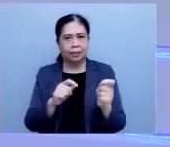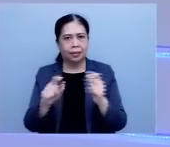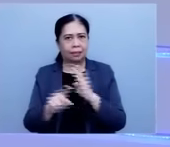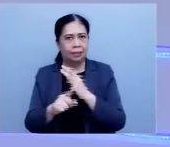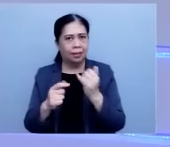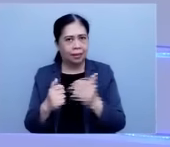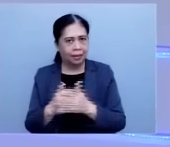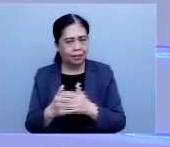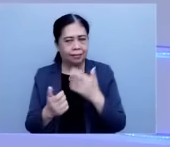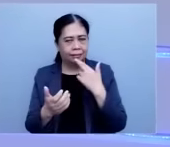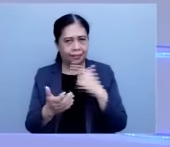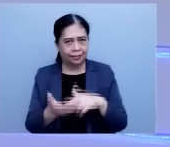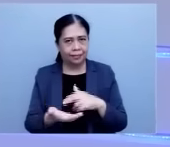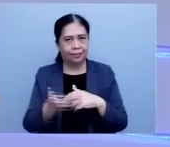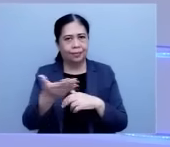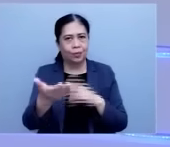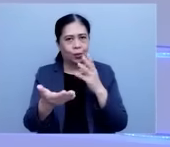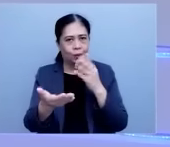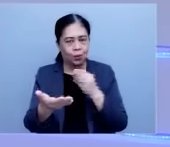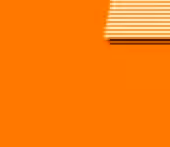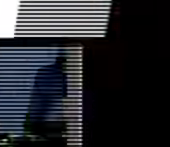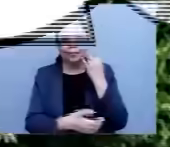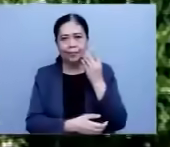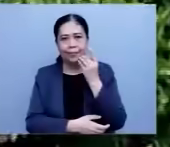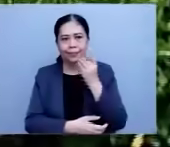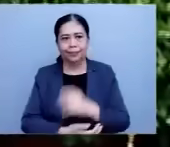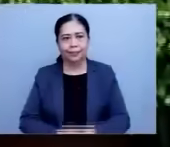Nasa frontline ng balitang yan si Jenny Dongon.